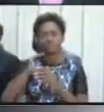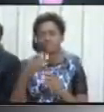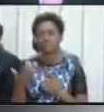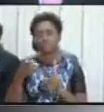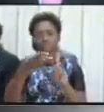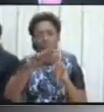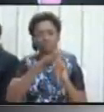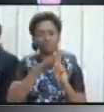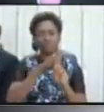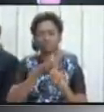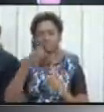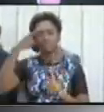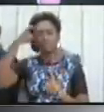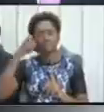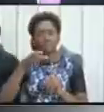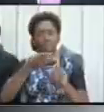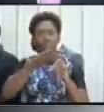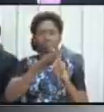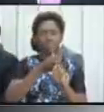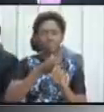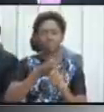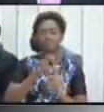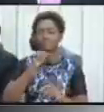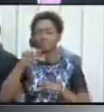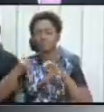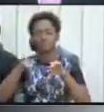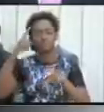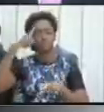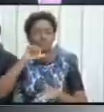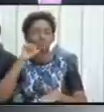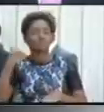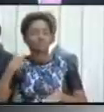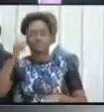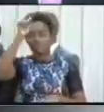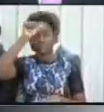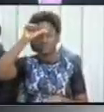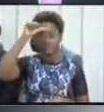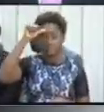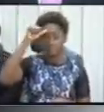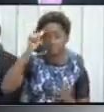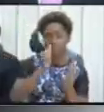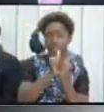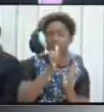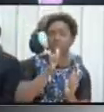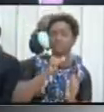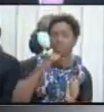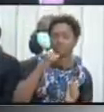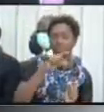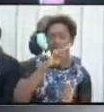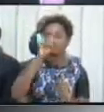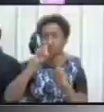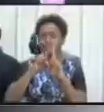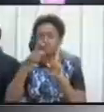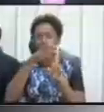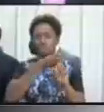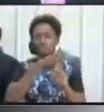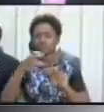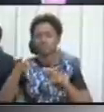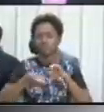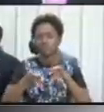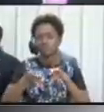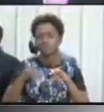parce que kidnapping n'est jamais fait pour le parrain, Ça veut dire le kidnapping a fait, il y a